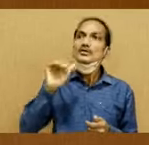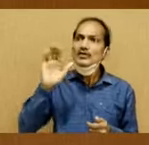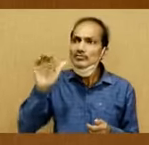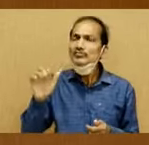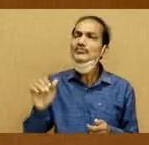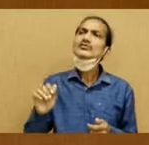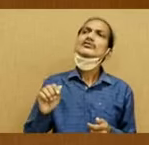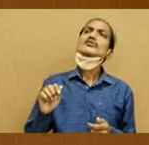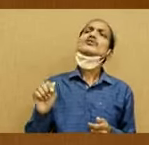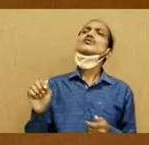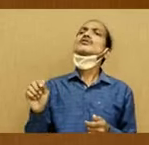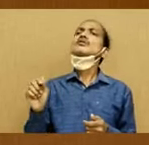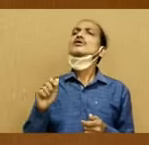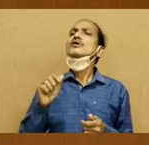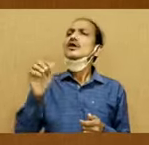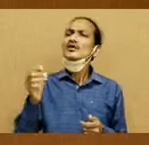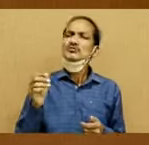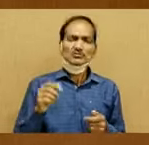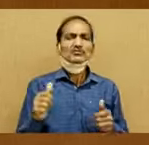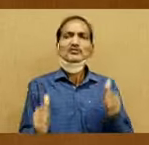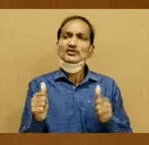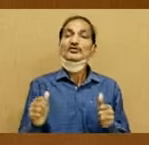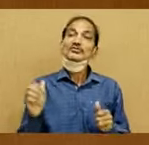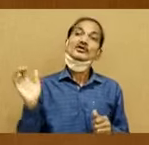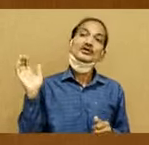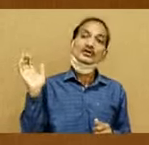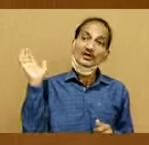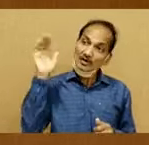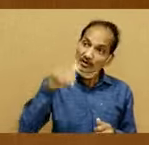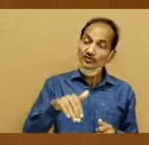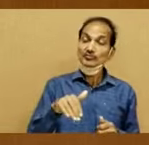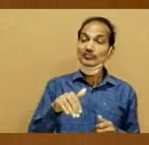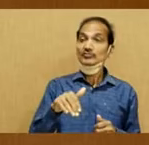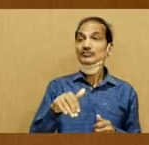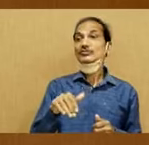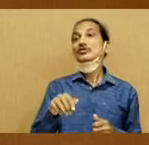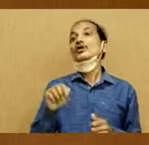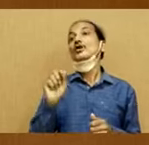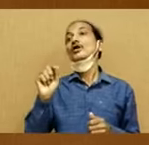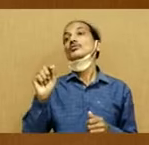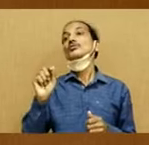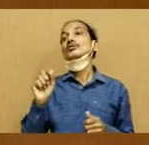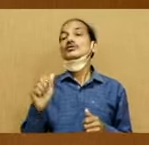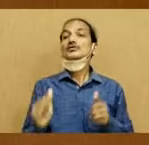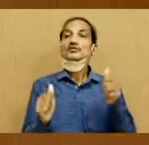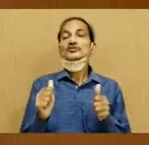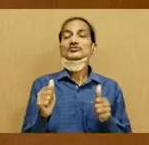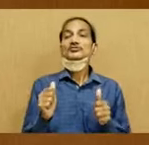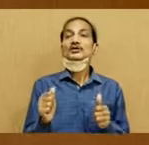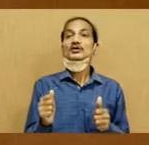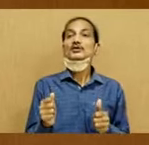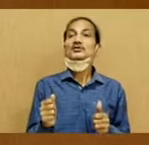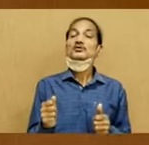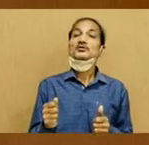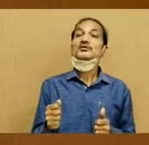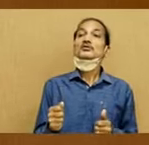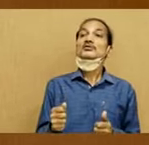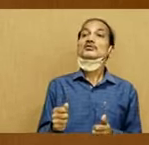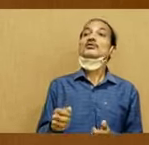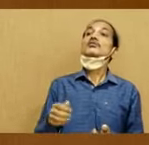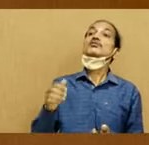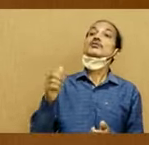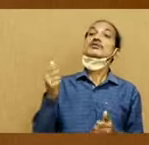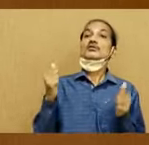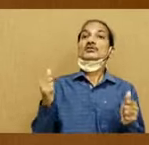କୌଣସି ସିମ୍ପଟମ୍ ନହେଲେ, ଲକ୍ଷଣ ନହେଲେ ମଧ୍ୟ ଆପଣ ଟେଷ୍ଟ ପାଇଁ ପ୍ରସ୍ତୁତ ହୁଅନ୍ତୁ। ଏହା କଲେ ଆପଣ ନିଜେ,